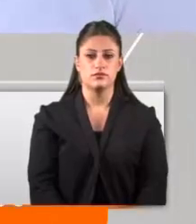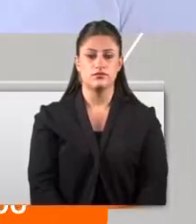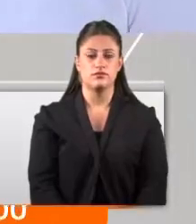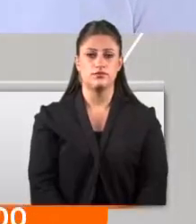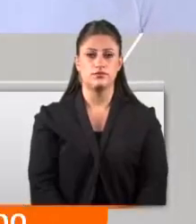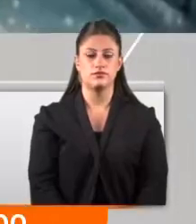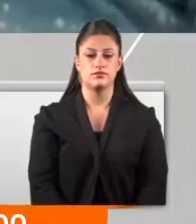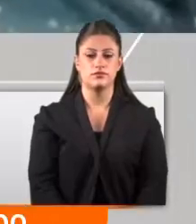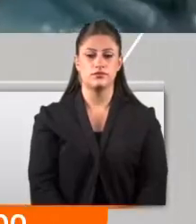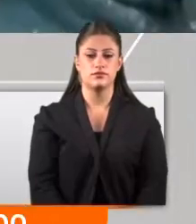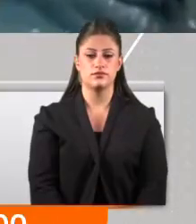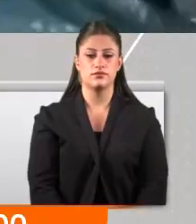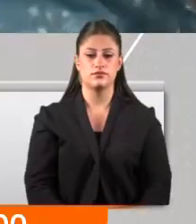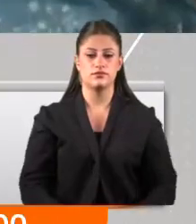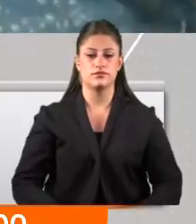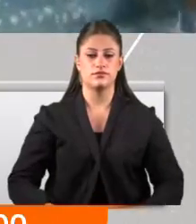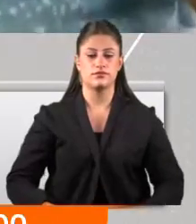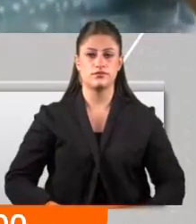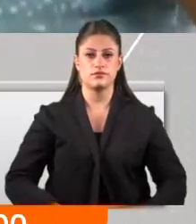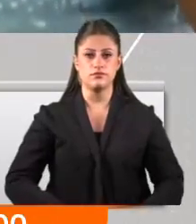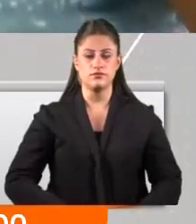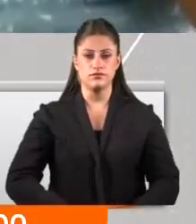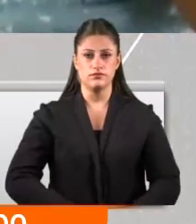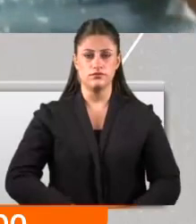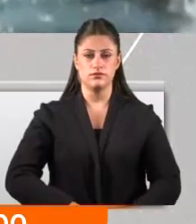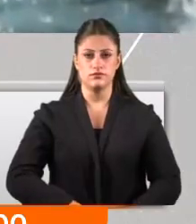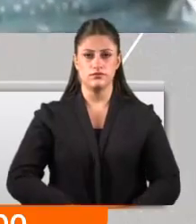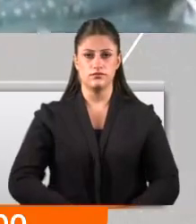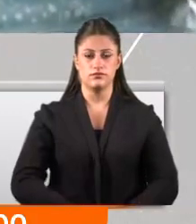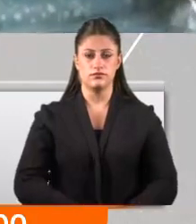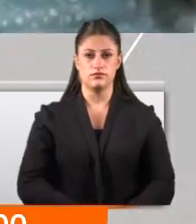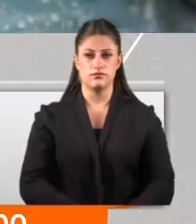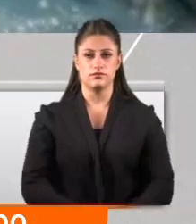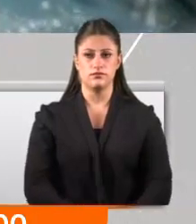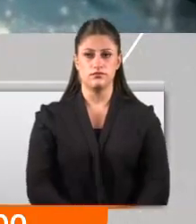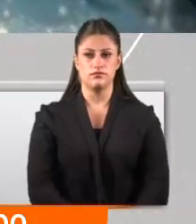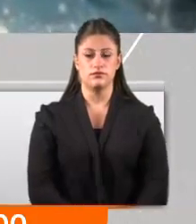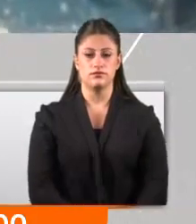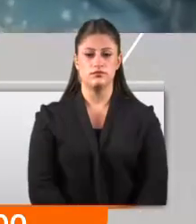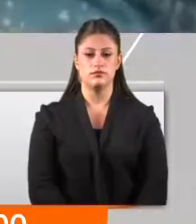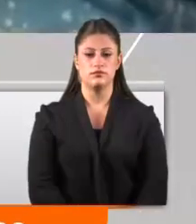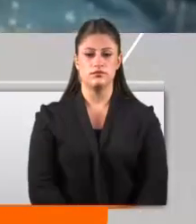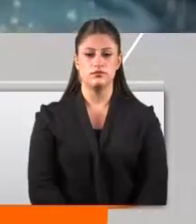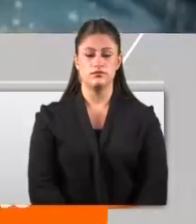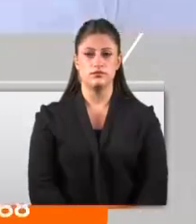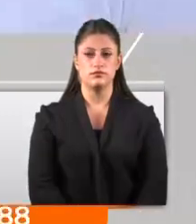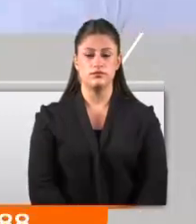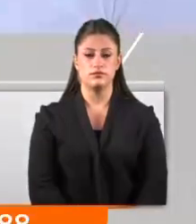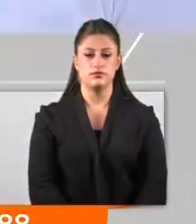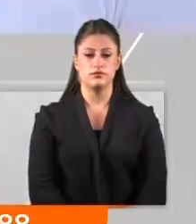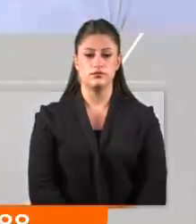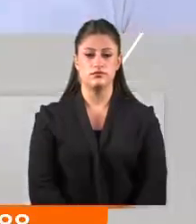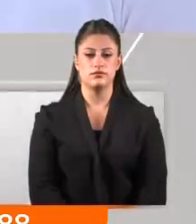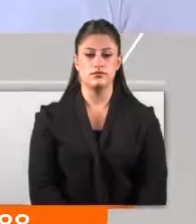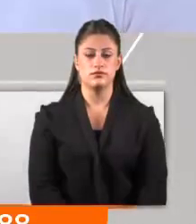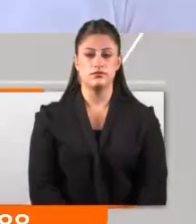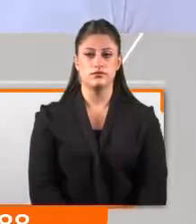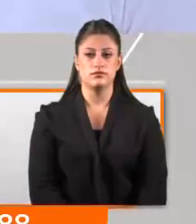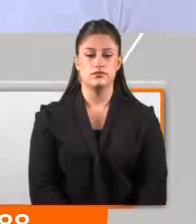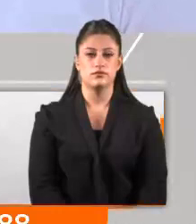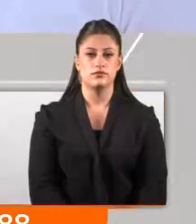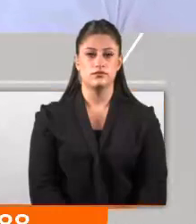uyandırmaya çalıştım. Parkta kaydıraktan düştüm, sonrasında hatırlamıyorum. İç kanama